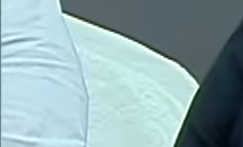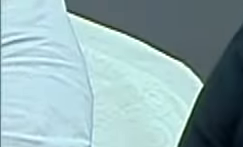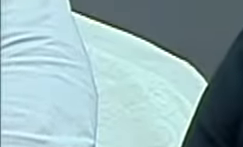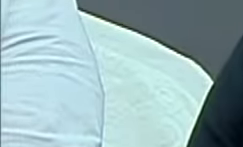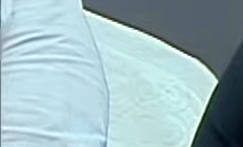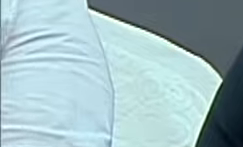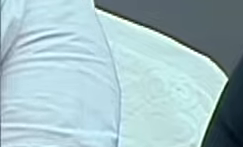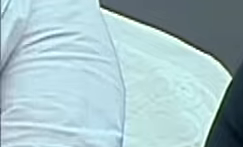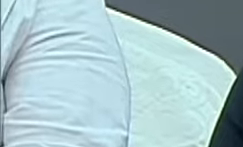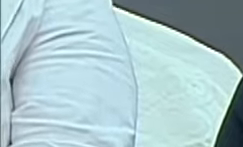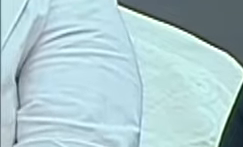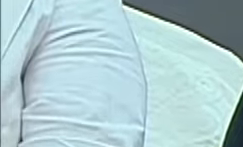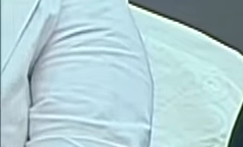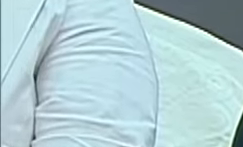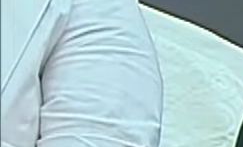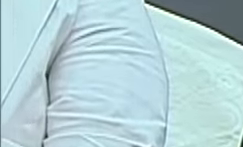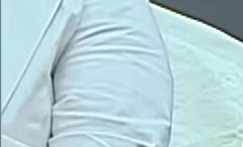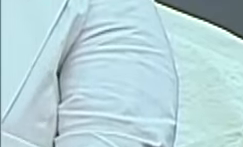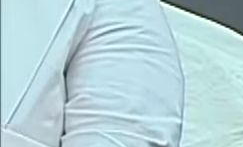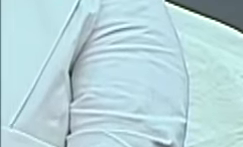الإخوة والأبناء،